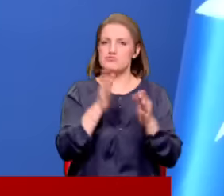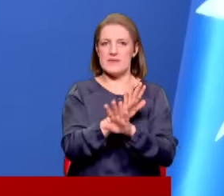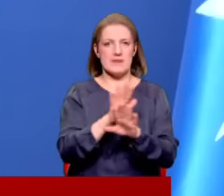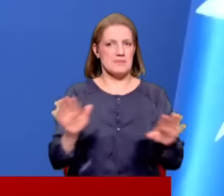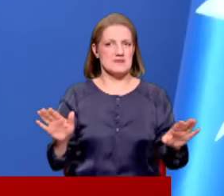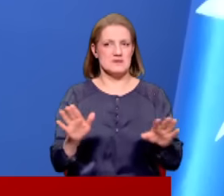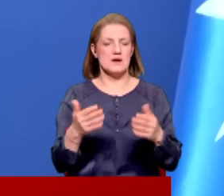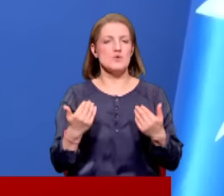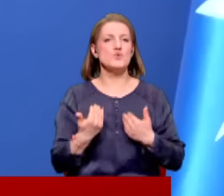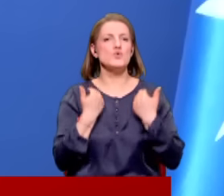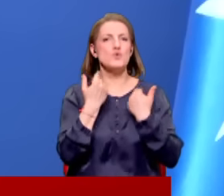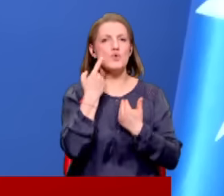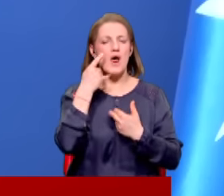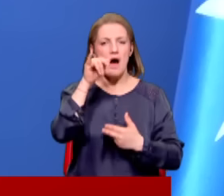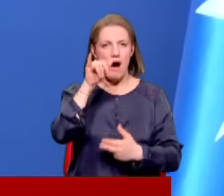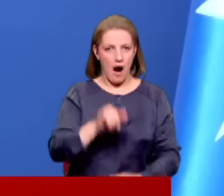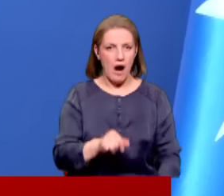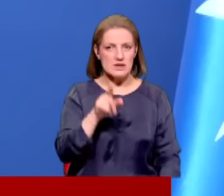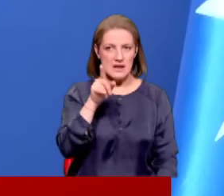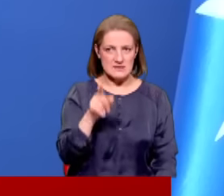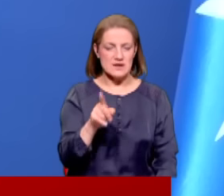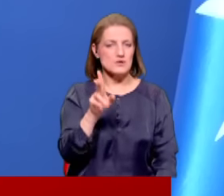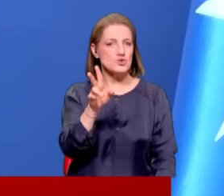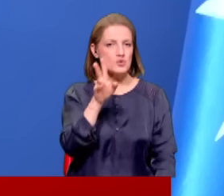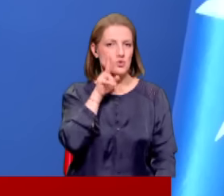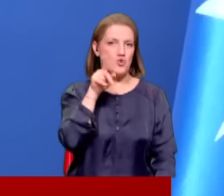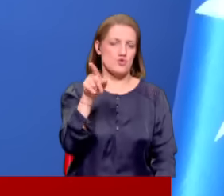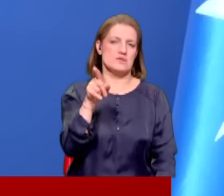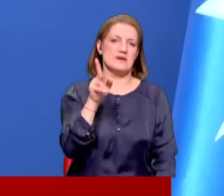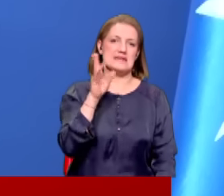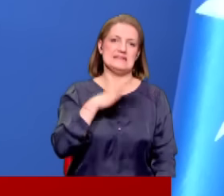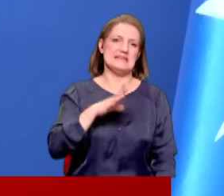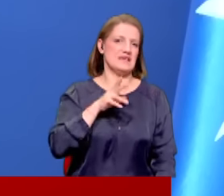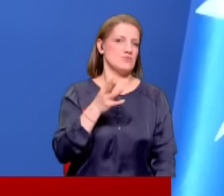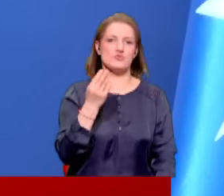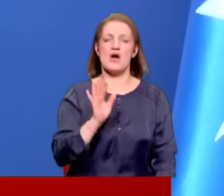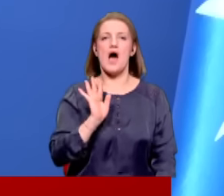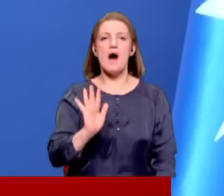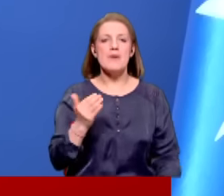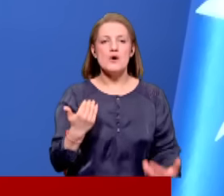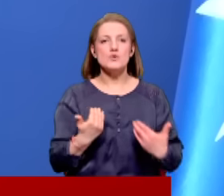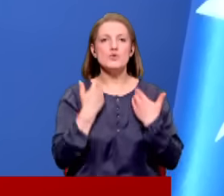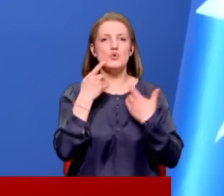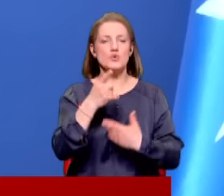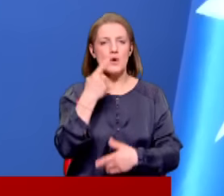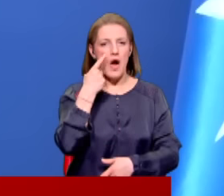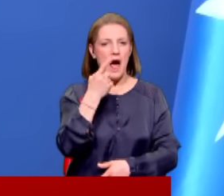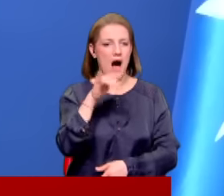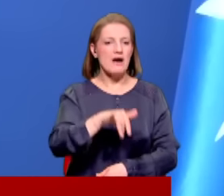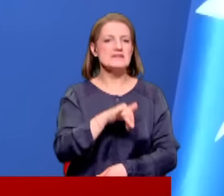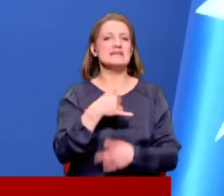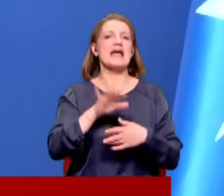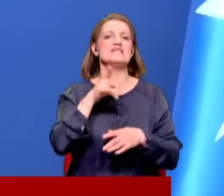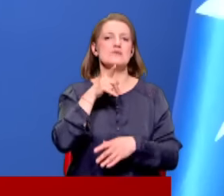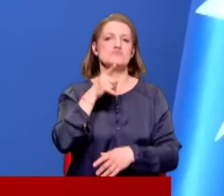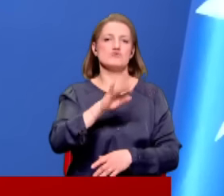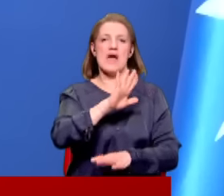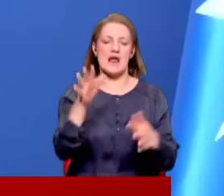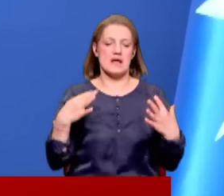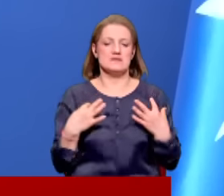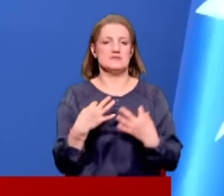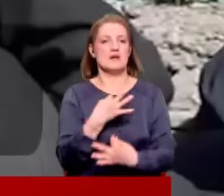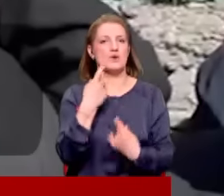edilemez. Hukuken haklılarsa sonuç onların arzu ettiği gibi olacaktır. Ama hukuken haklı değillerse de buna da herkesin